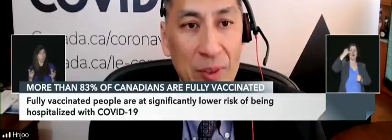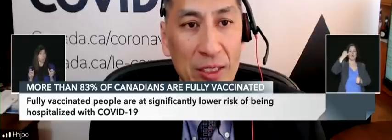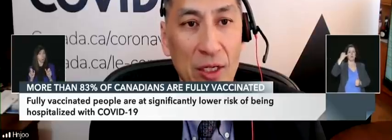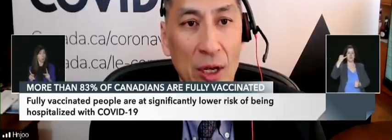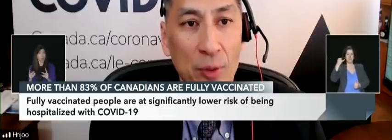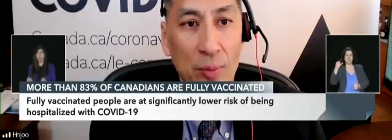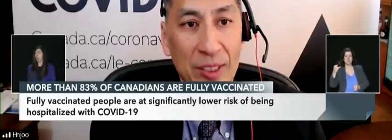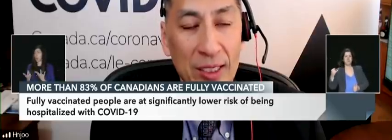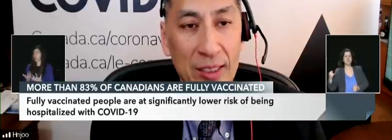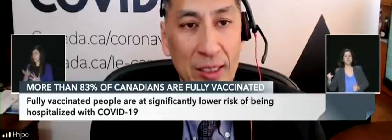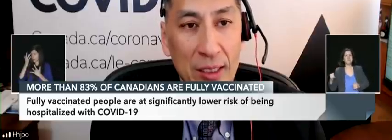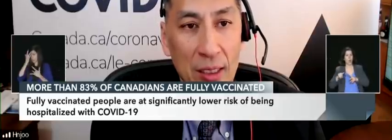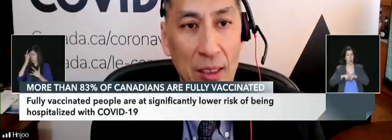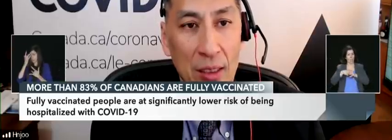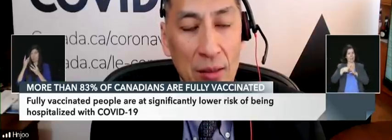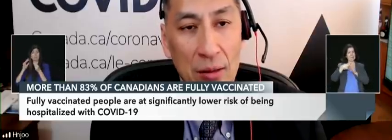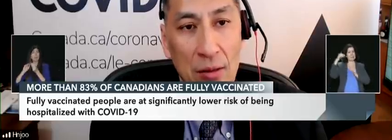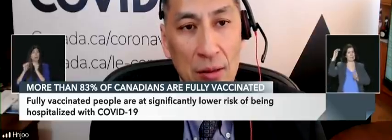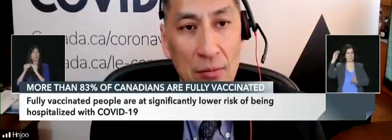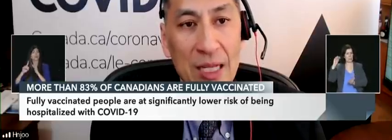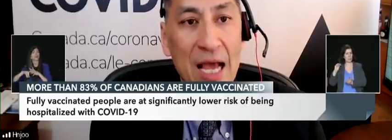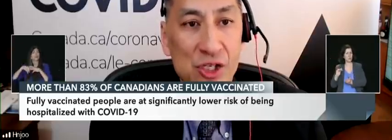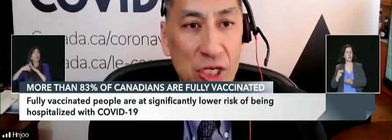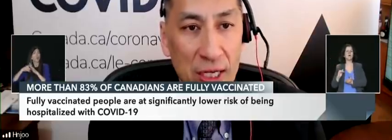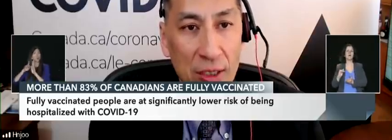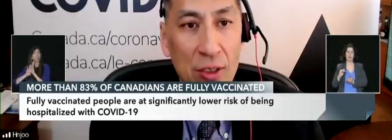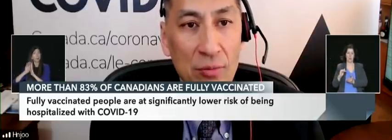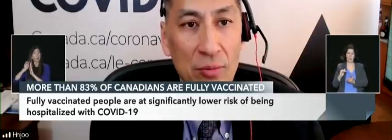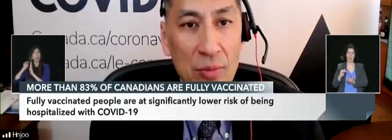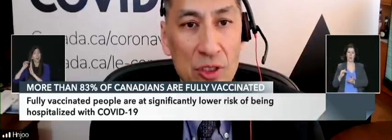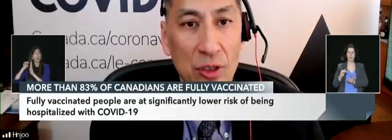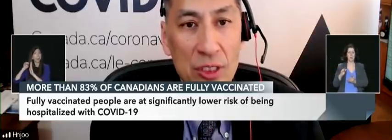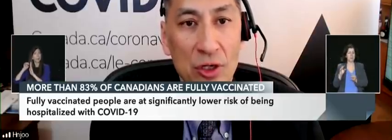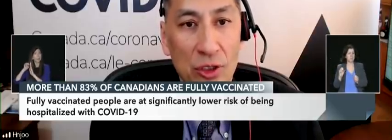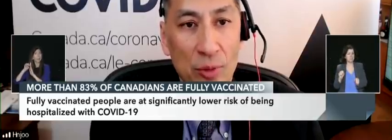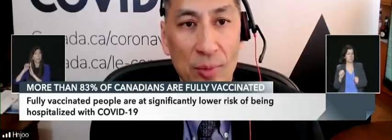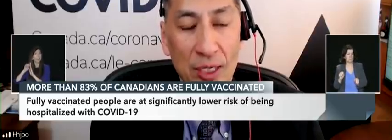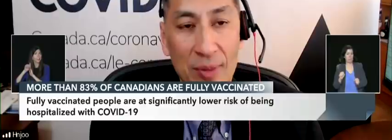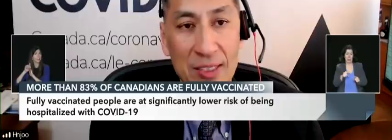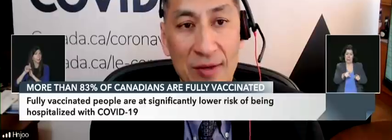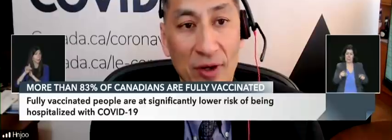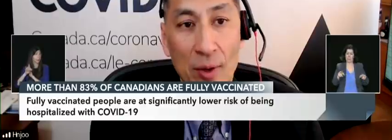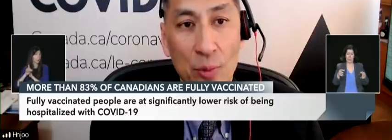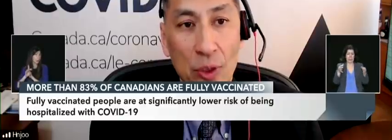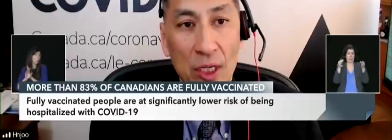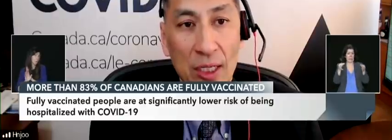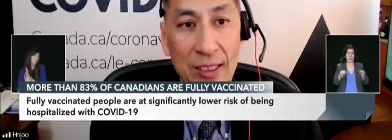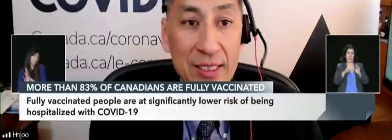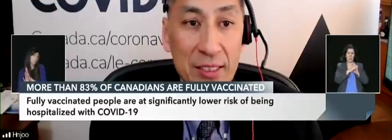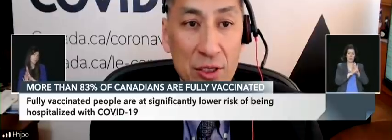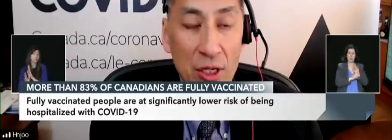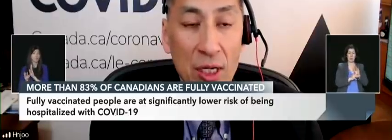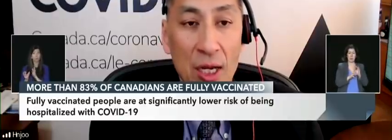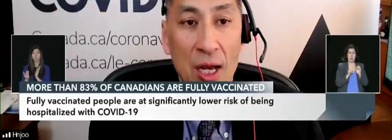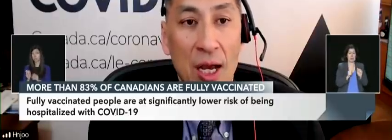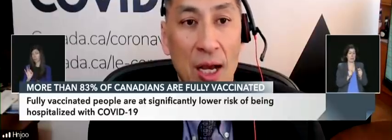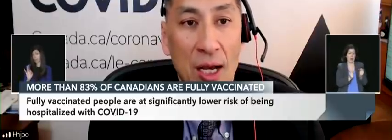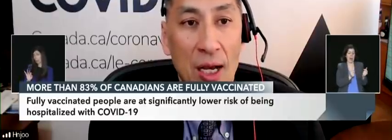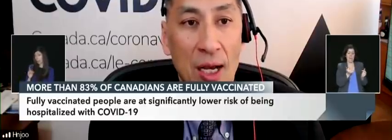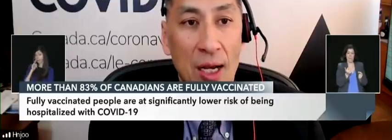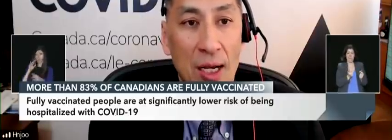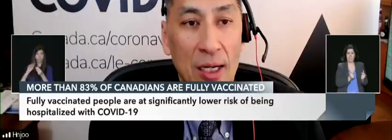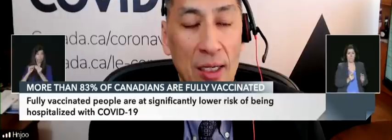peut-être un peu lâcher quelques mesures de santé publique mais c'est vraiment pour les décideurs